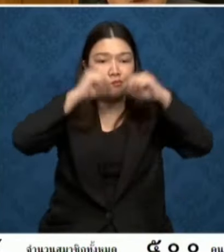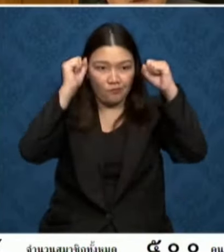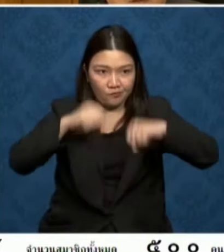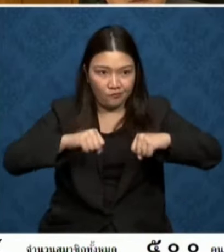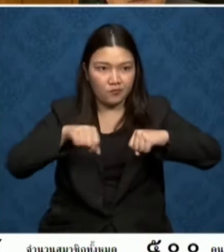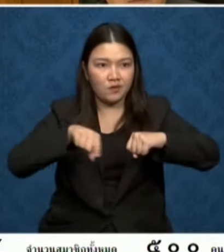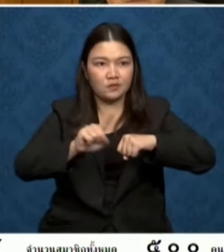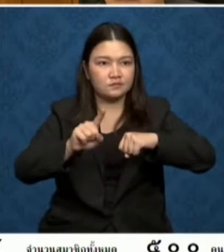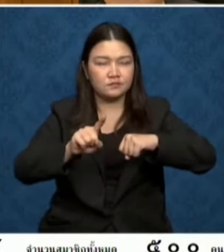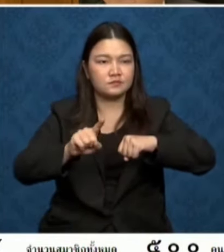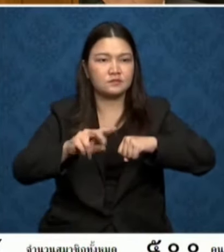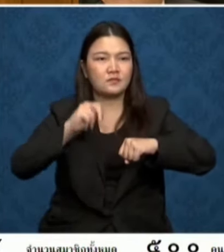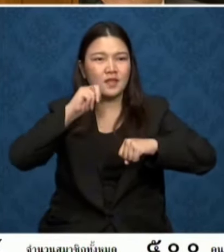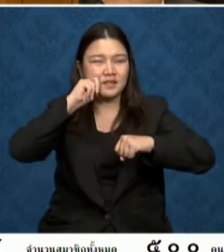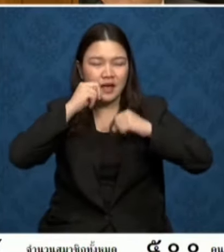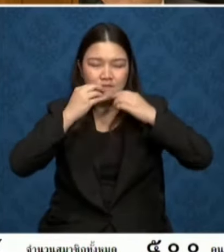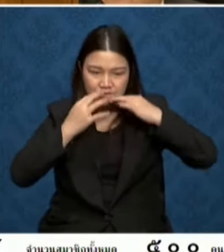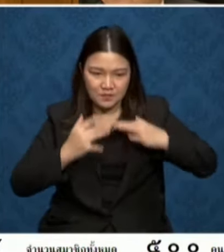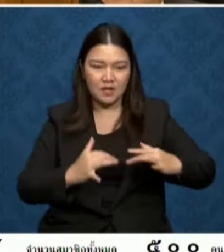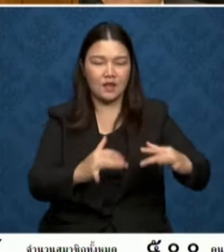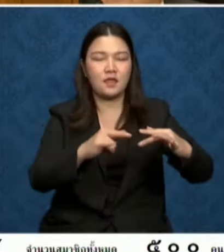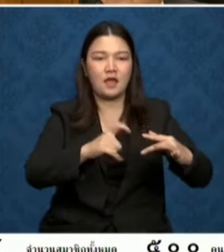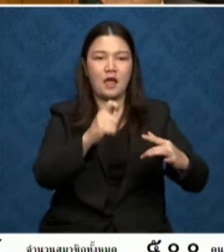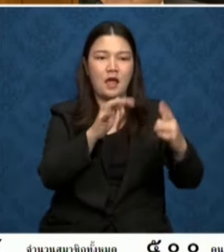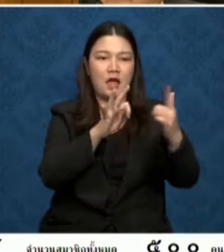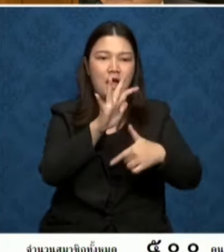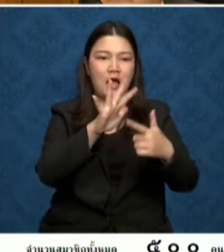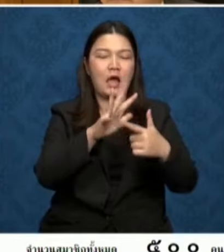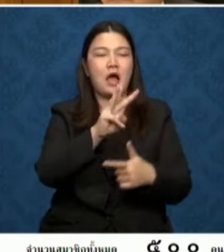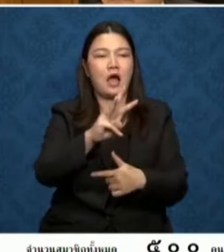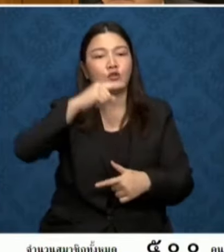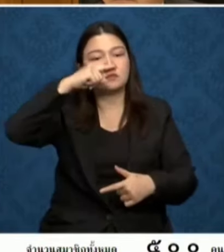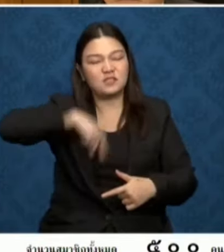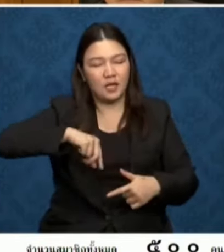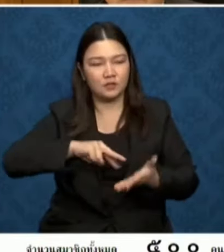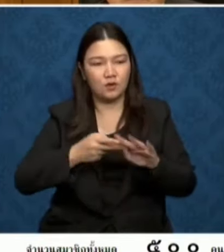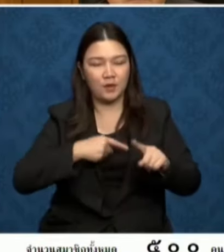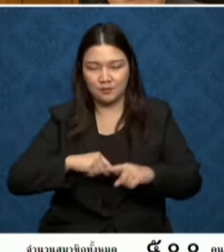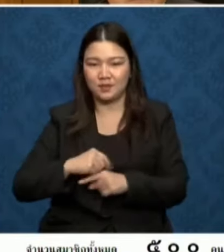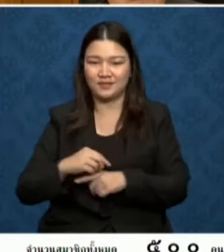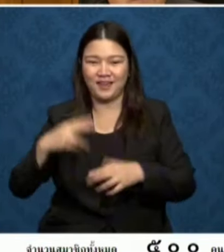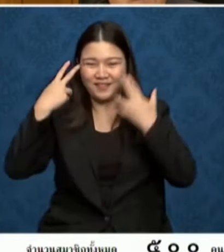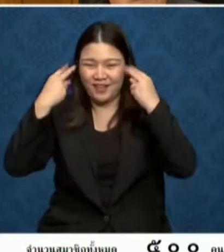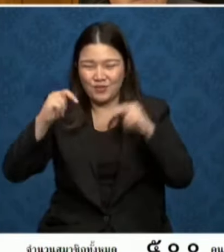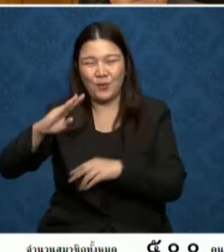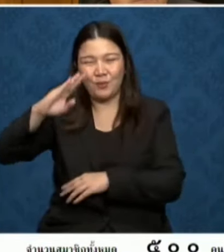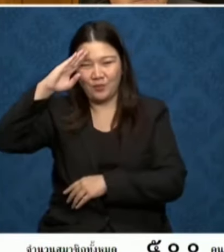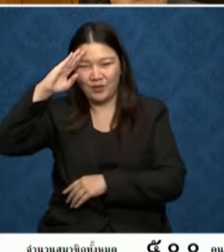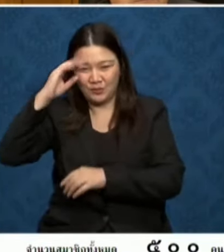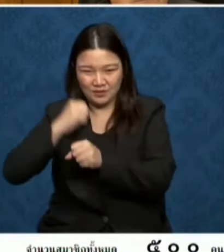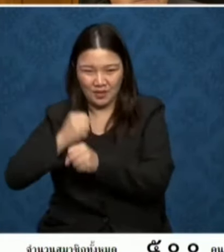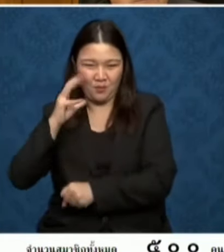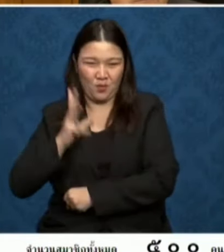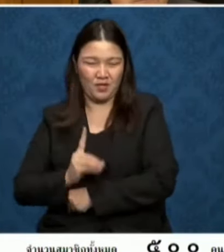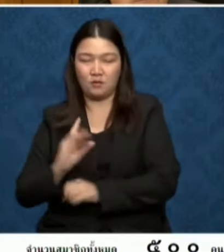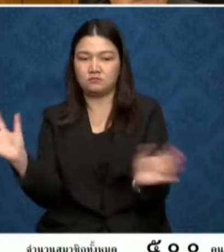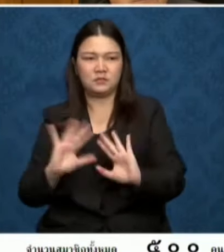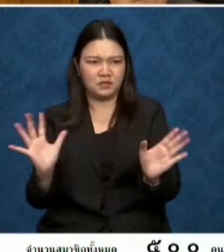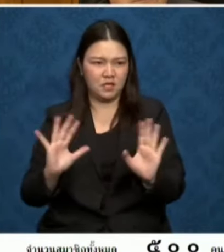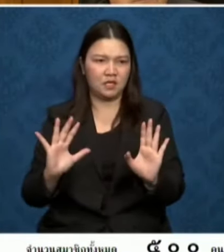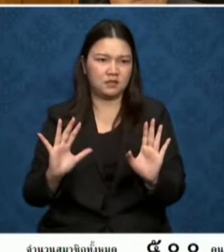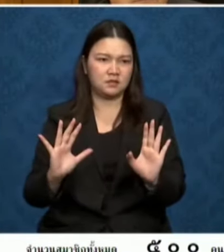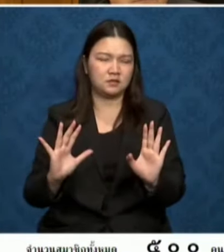าวไทยนี่มันไม่ได้เกิดขึ้นในยุคท่านพลเอกประยุทธ์เลยครับหรือมันก็ไม่ได้เกิดขึ้นในยุคนี้ส่วนหนึ่